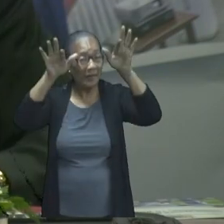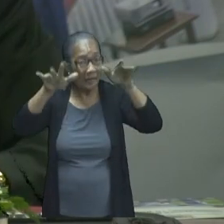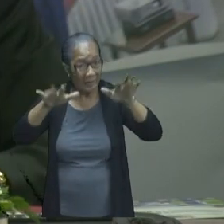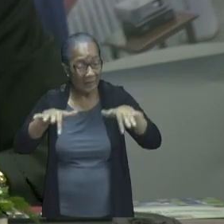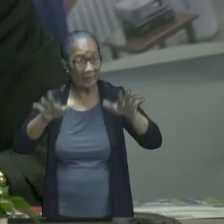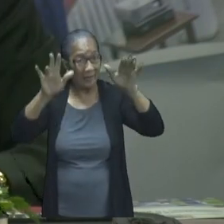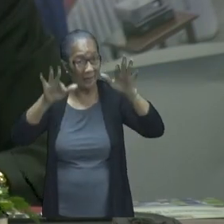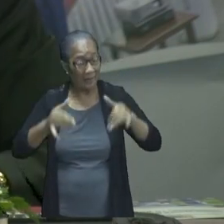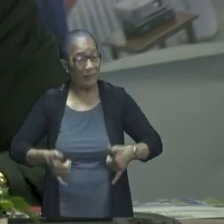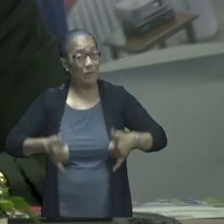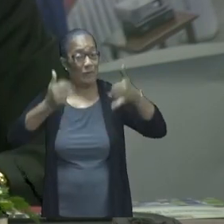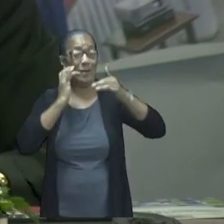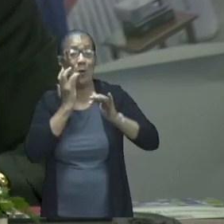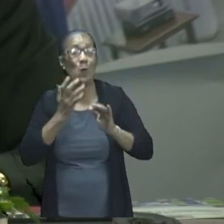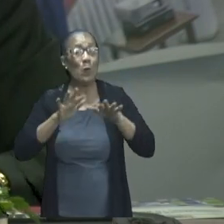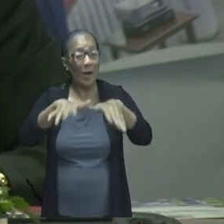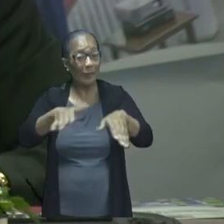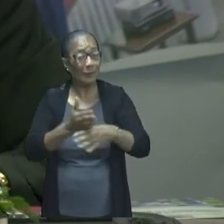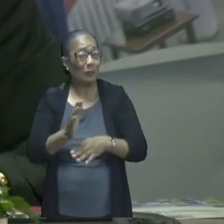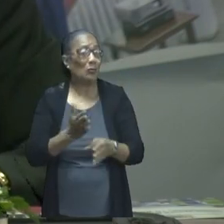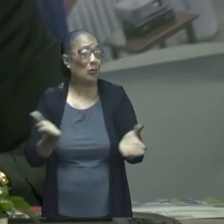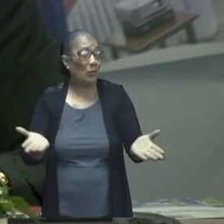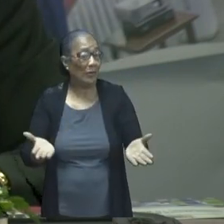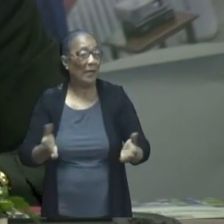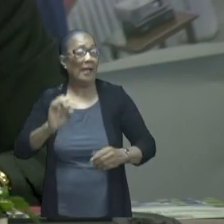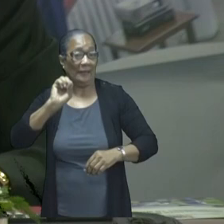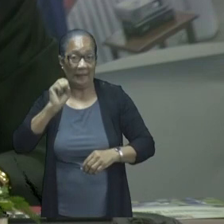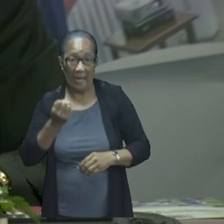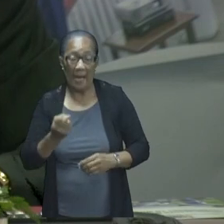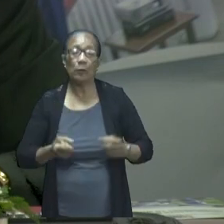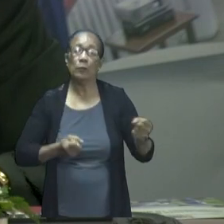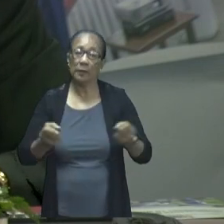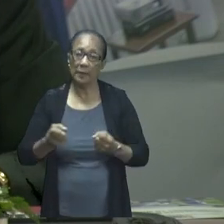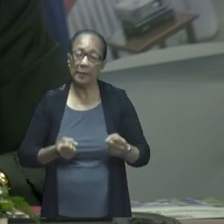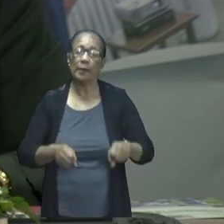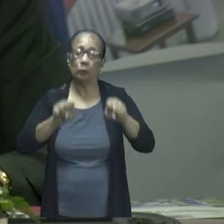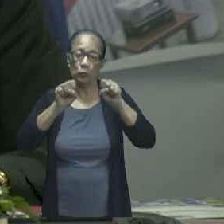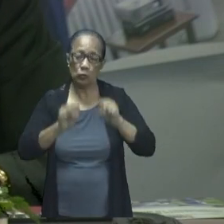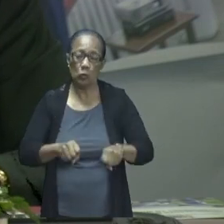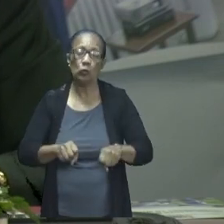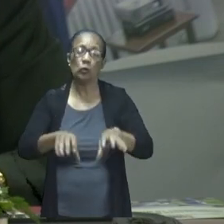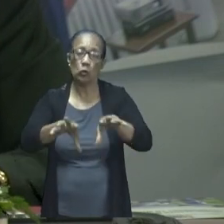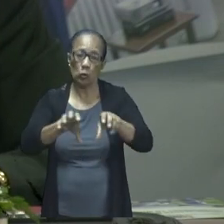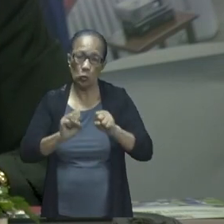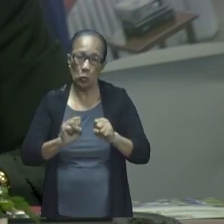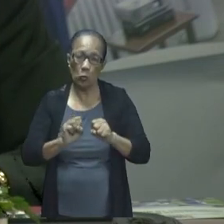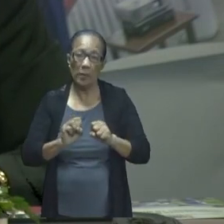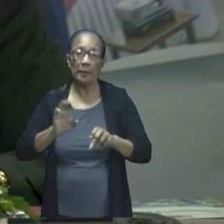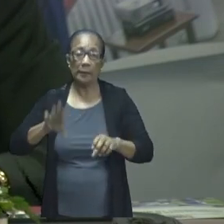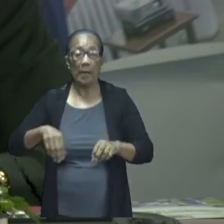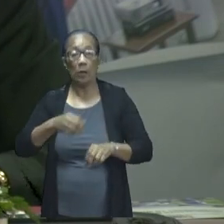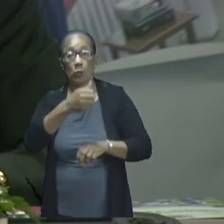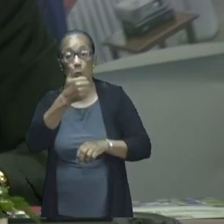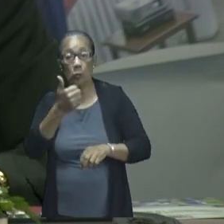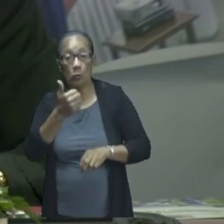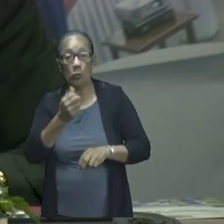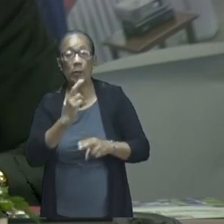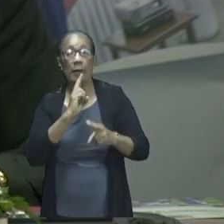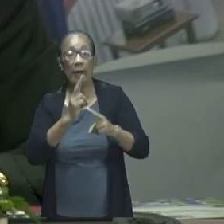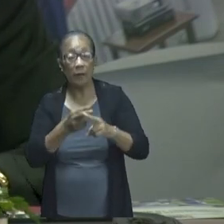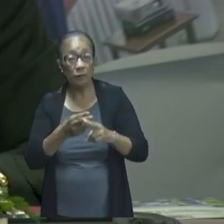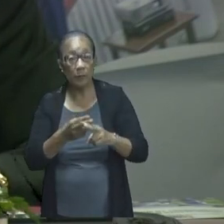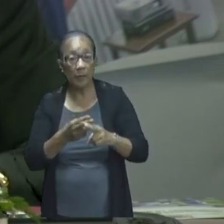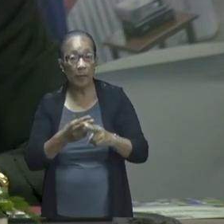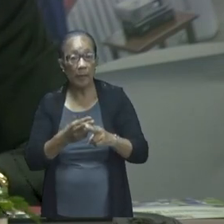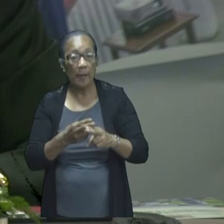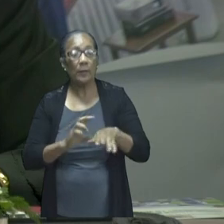bomen daarom hebben huis regering beslist na goed overleg met de leiding van de